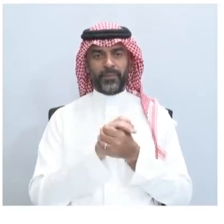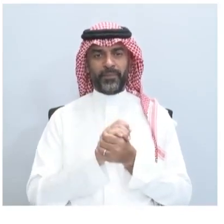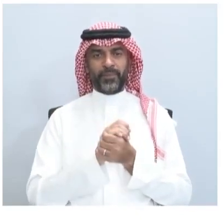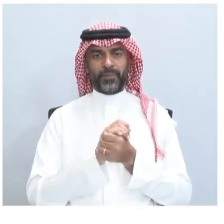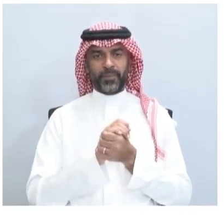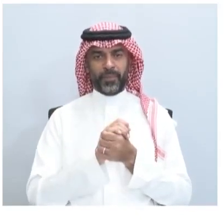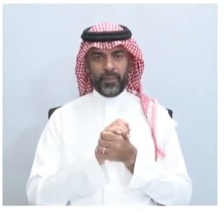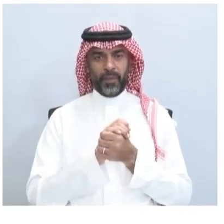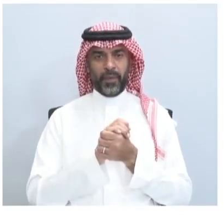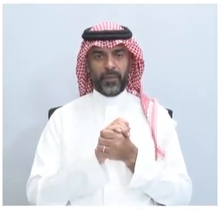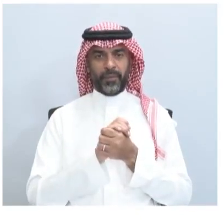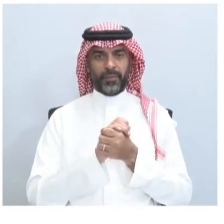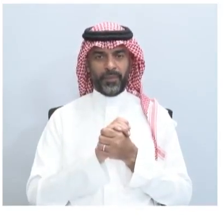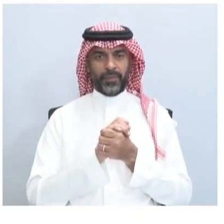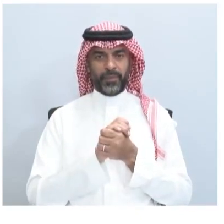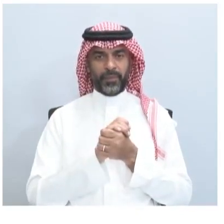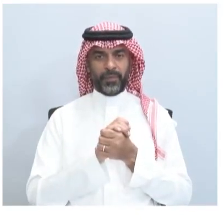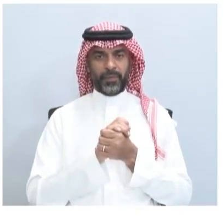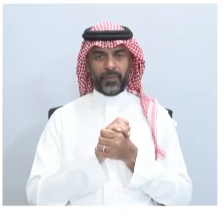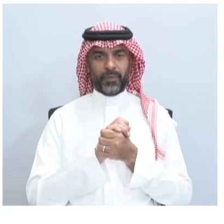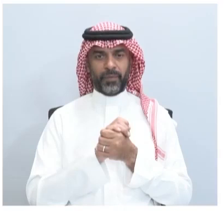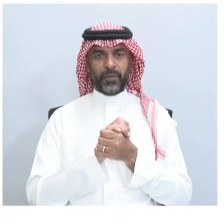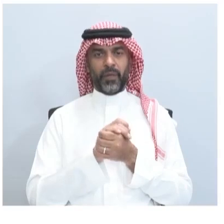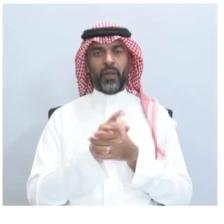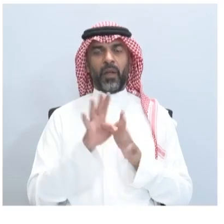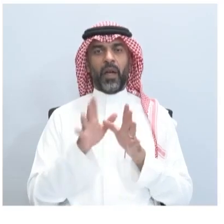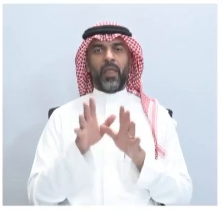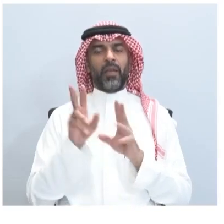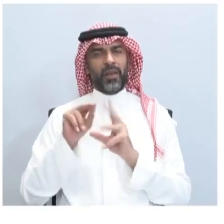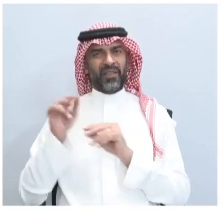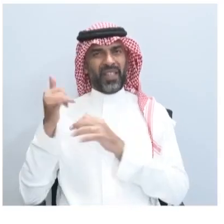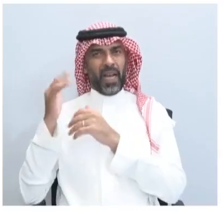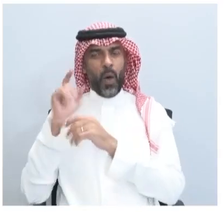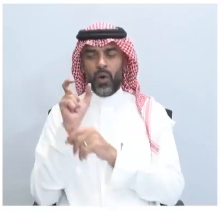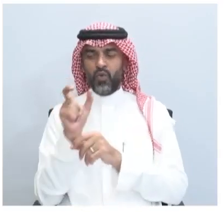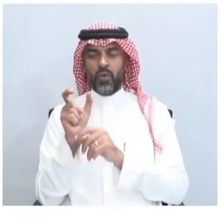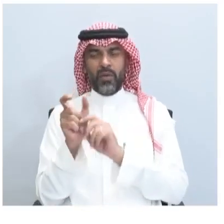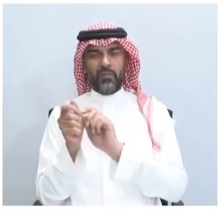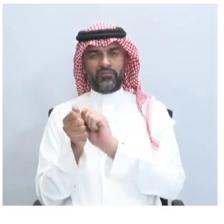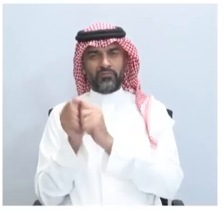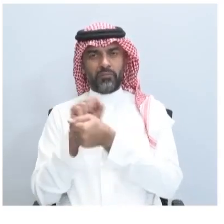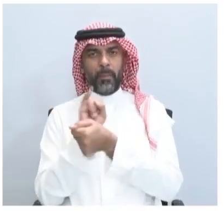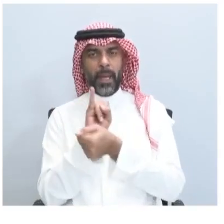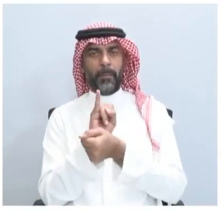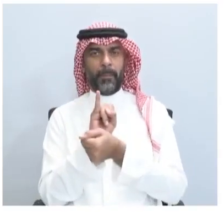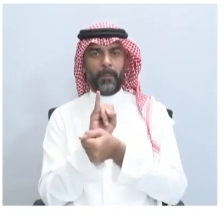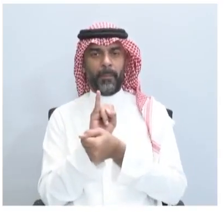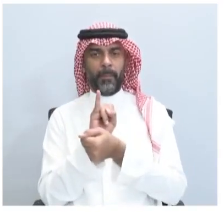وصلت بحرفي الجر قبلها عن او من فان النون تقلب فيهما ميما ولذلك